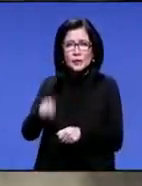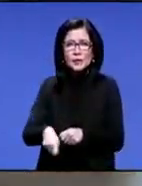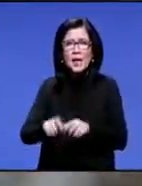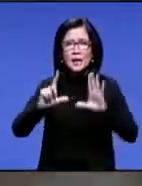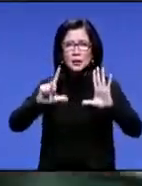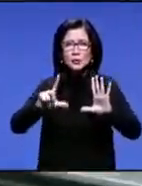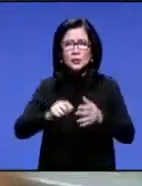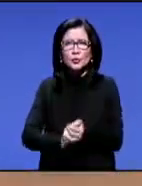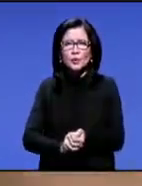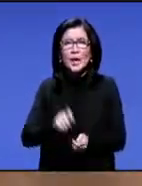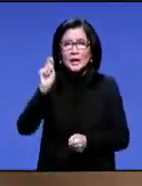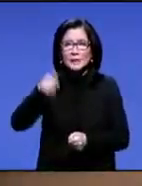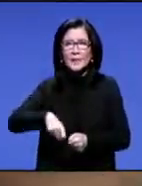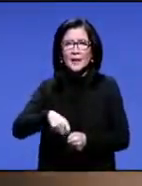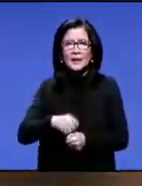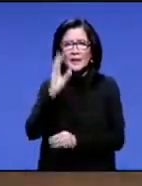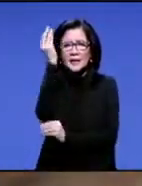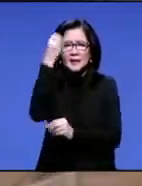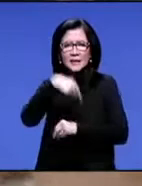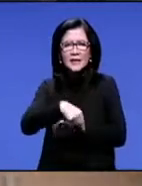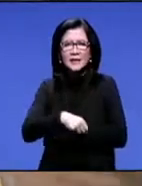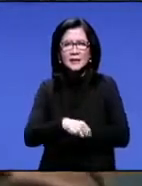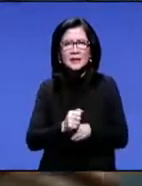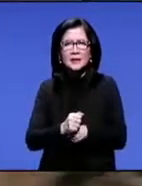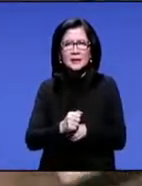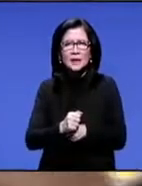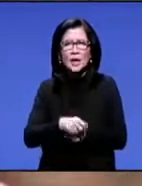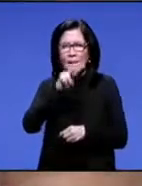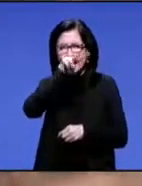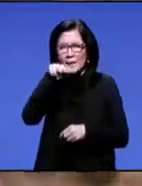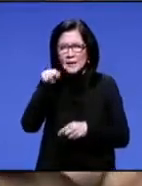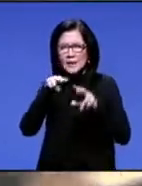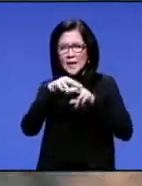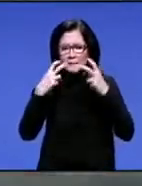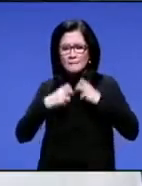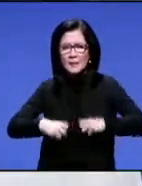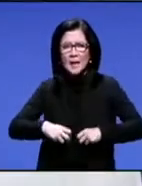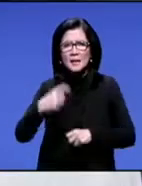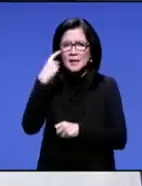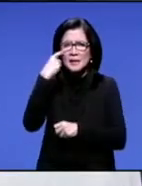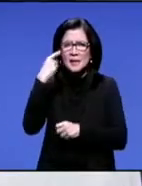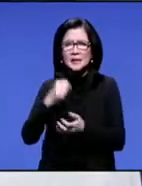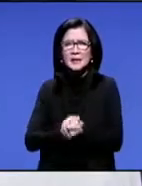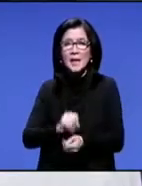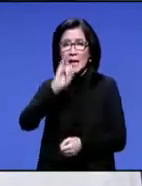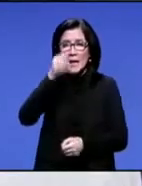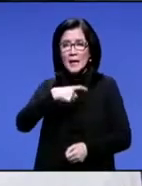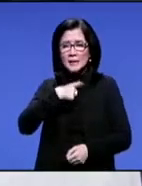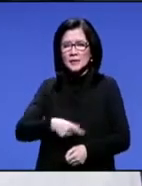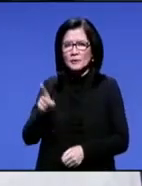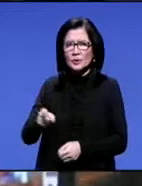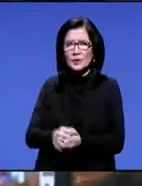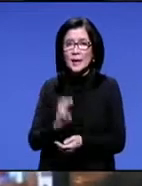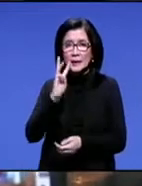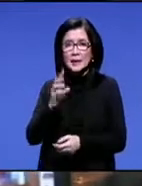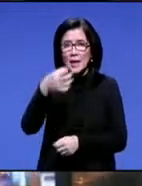ketujuhnya di Pengadilan Negeri Jakarta Selatan dengan agenda pemeriksaan saksi-saksi. Pada sidang kali ini, Jaksa Penuntut Umum menghadirkan 3 orang anggota